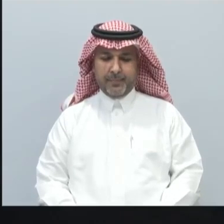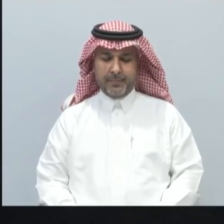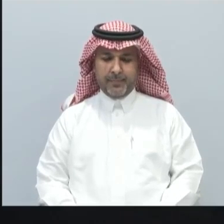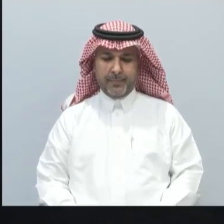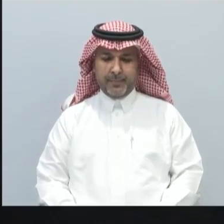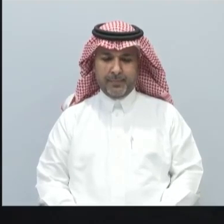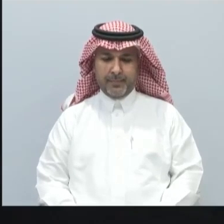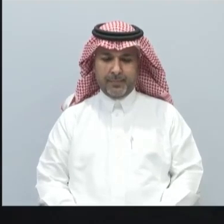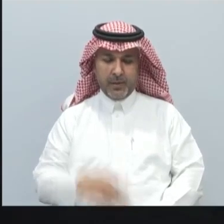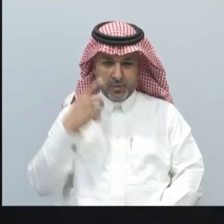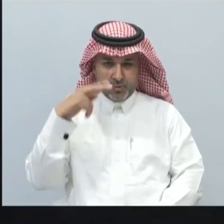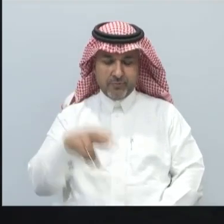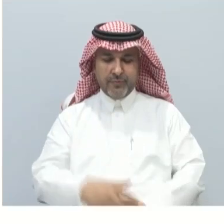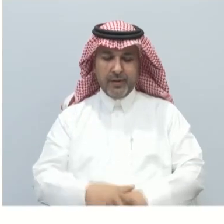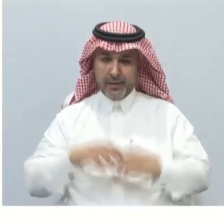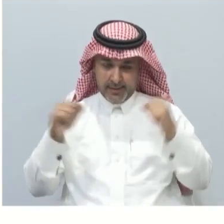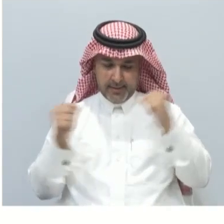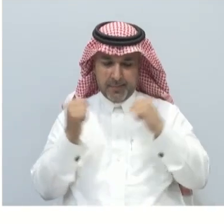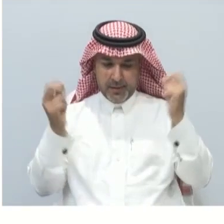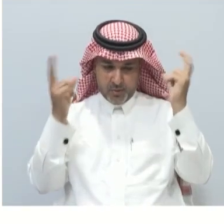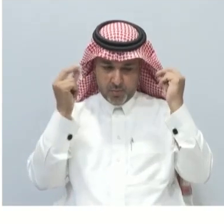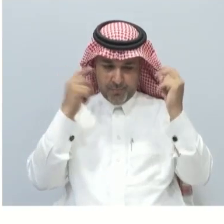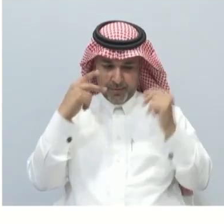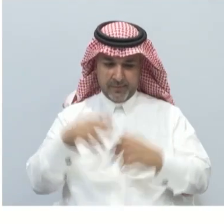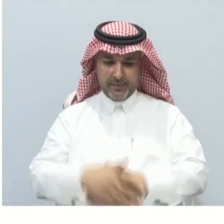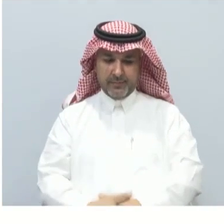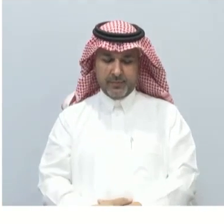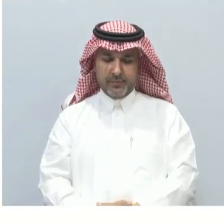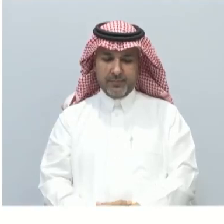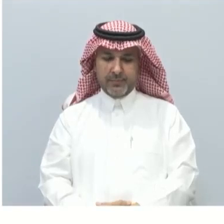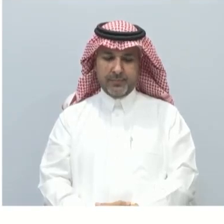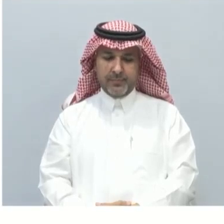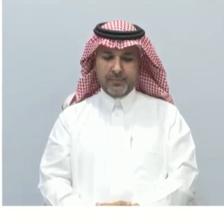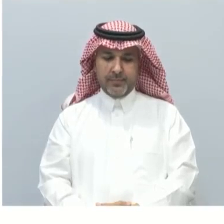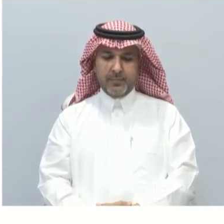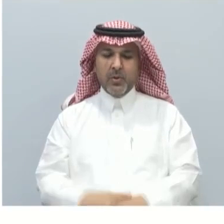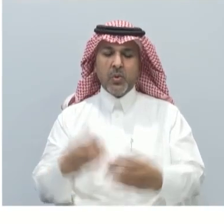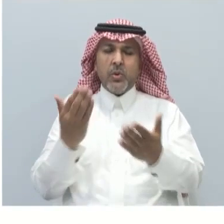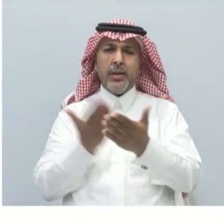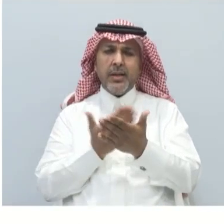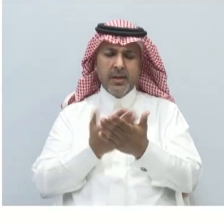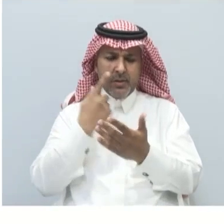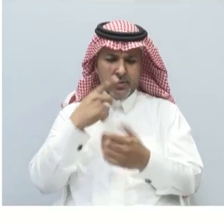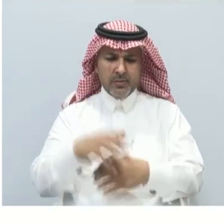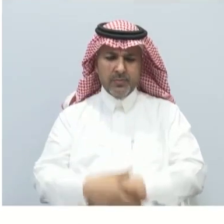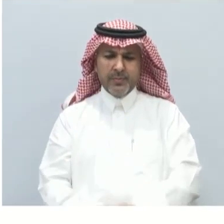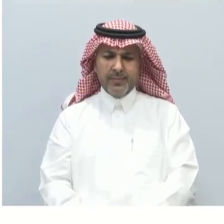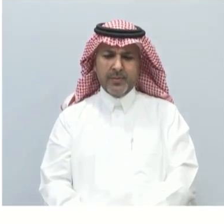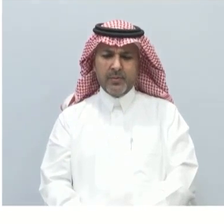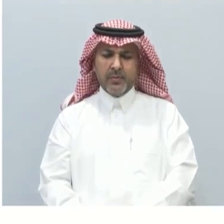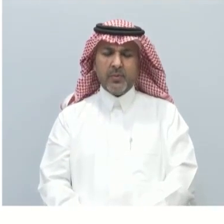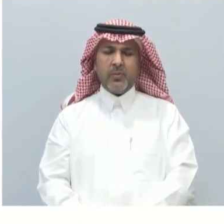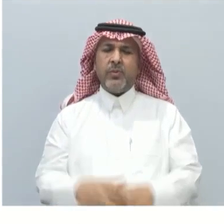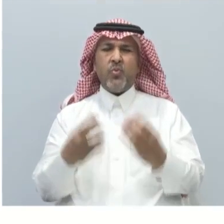الخصائص يلا خلونا نشوف المثال الان القادم اللي راح نتكلم فيه قال لك مثل كل داله بيانيا مما ياتي